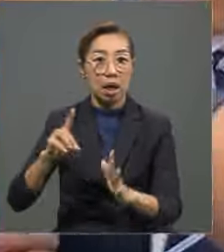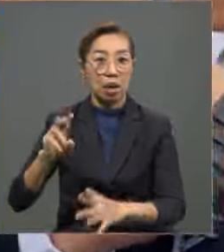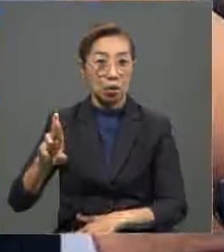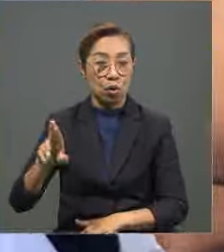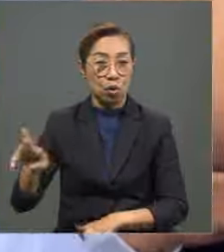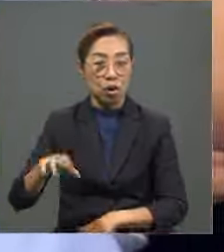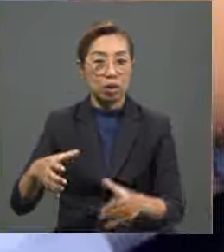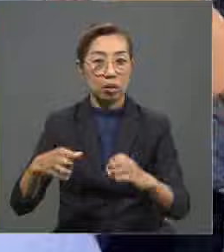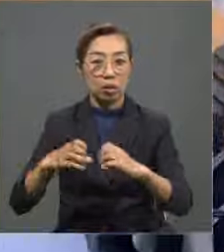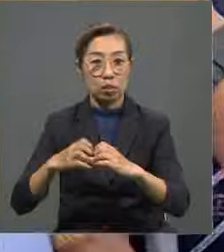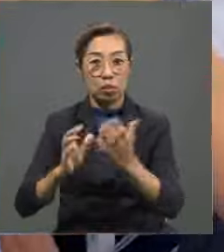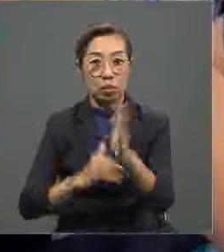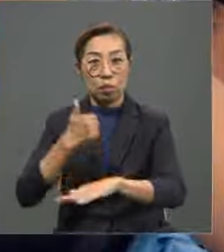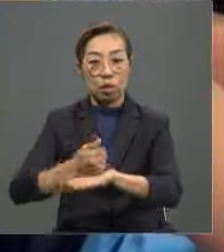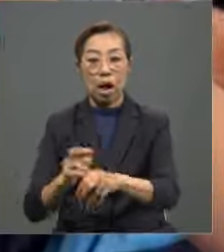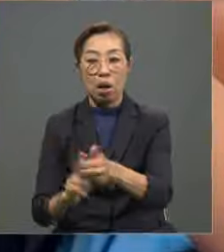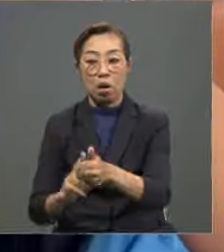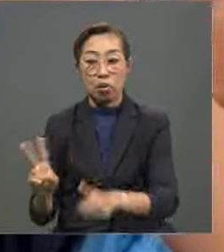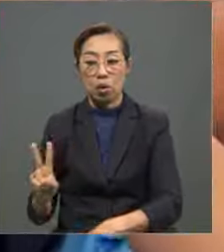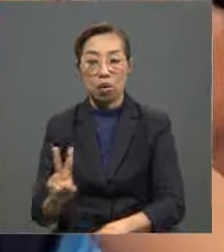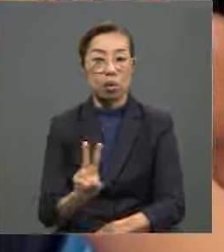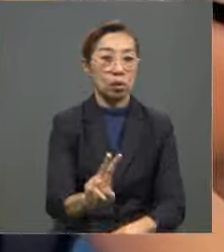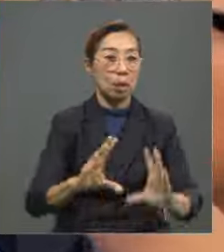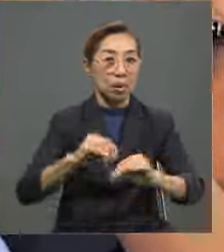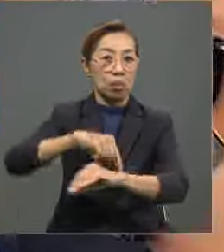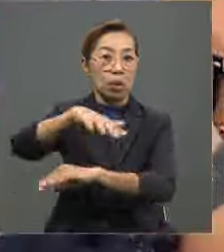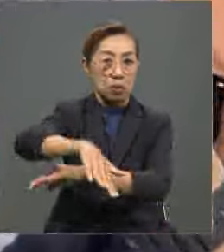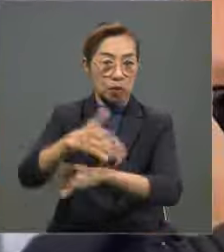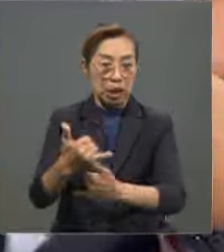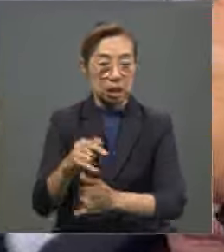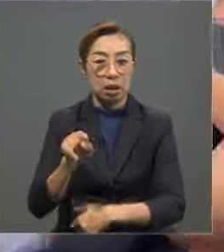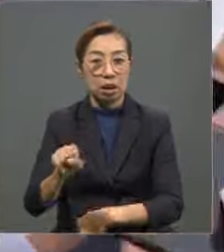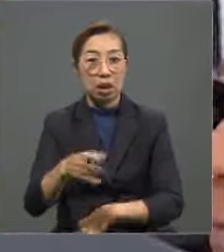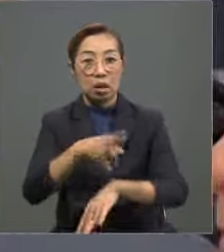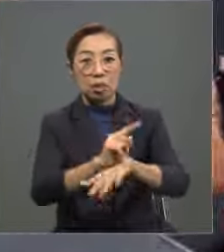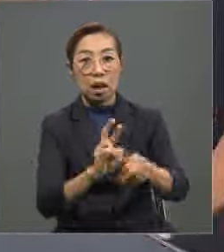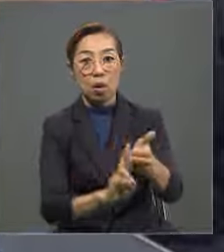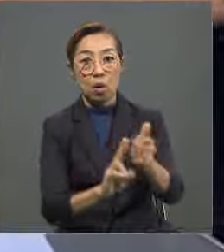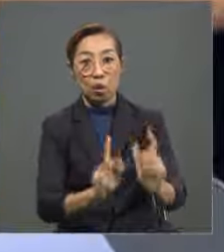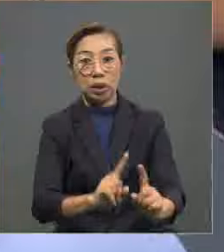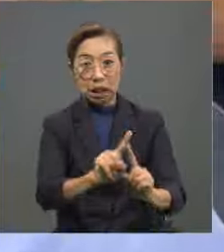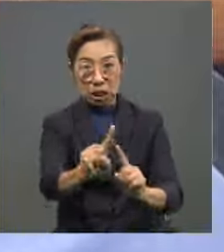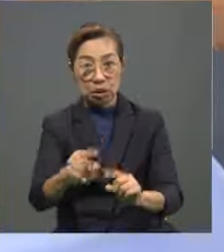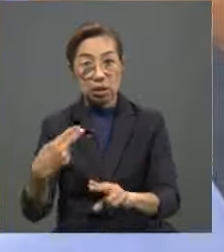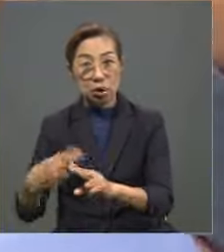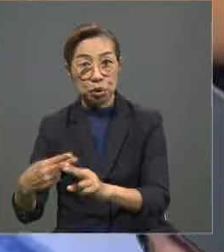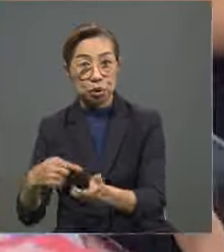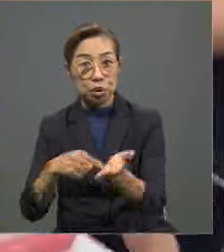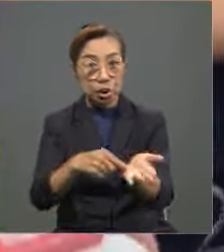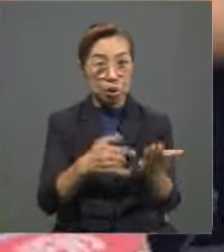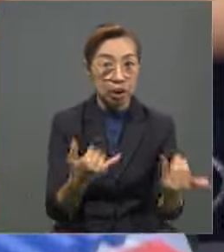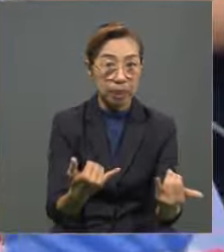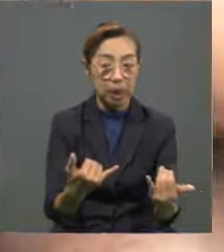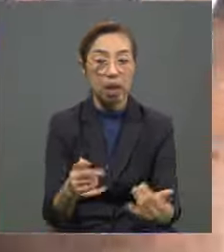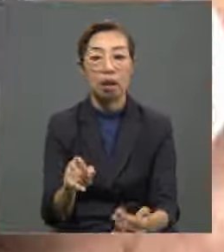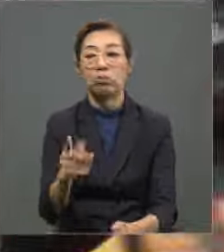รองหัวหน้าพรรคเนี่ยจะเป็นผู้ที่เข้าร่วมแทนนะคะส่วนจะเสนอชื่อรองประธานสภาคนที่ 1วันนี้เลยหรือไม่อุทิ